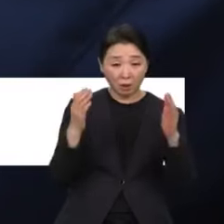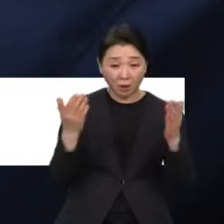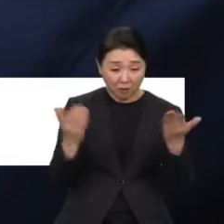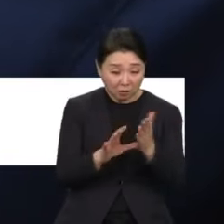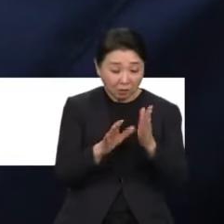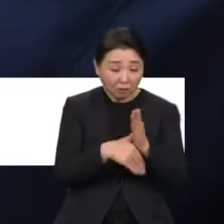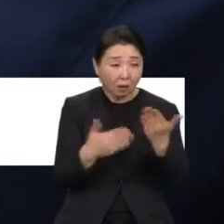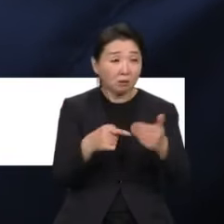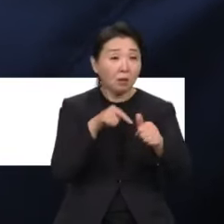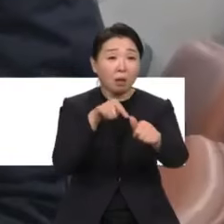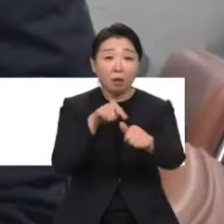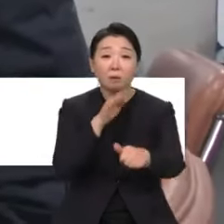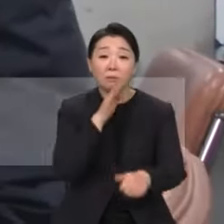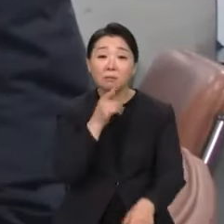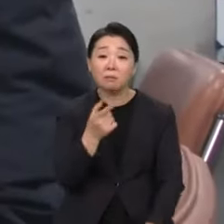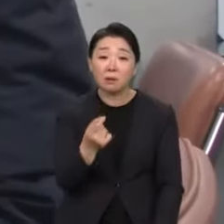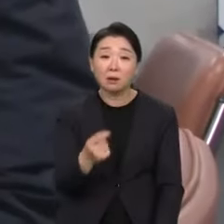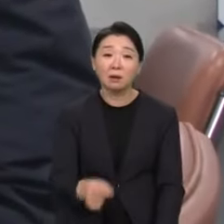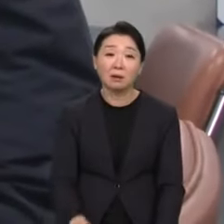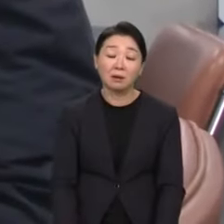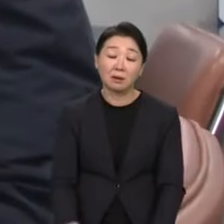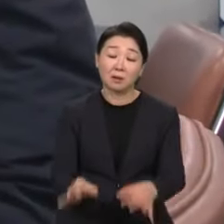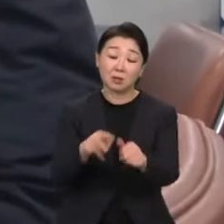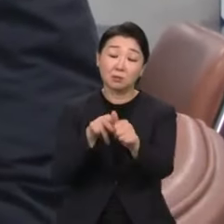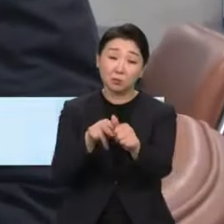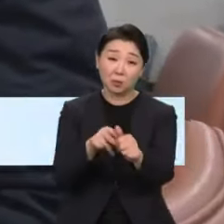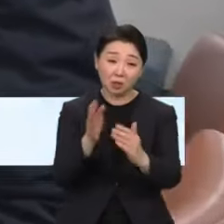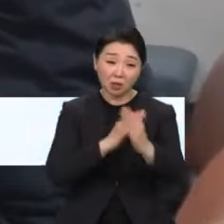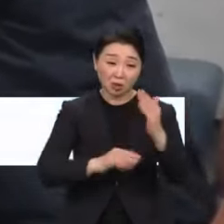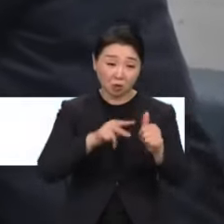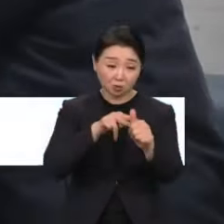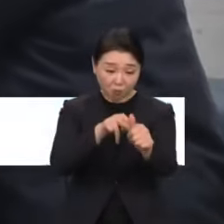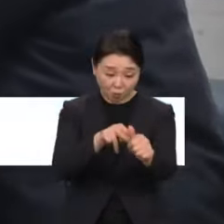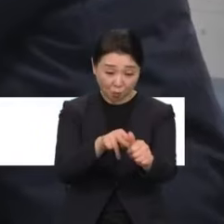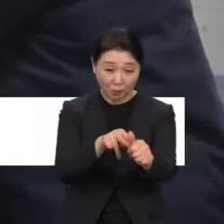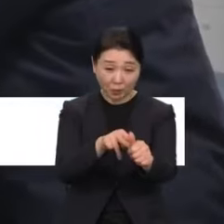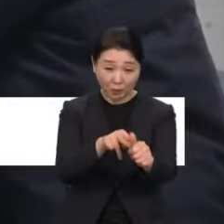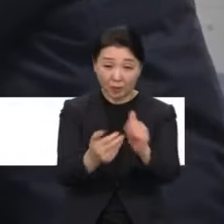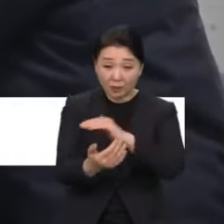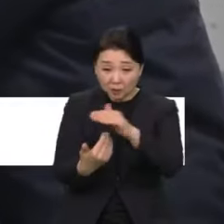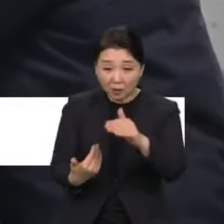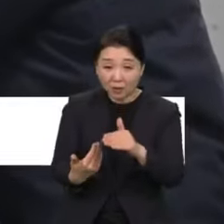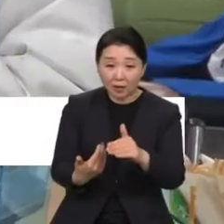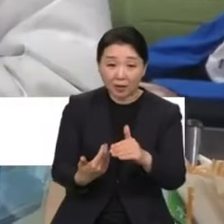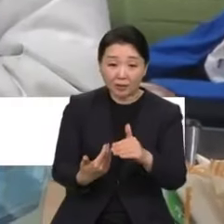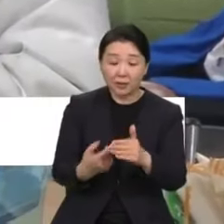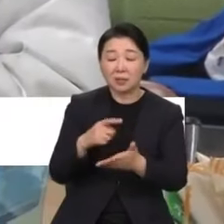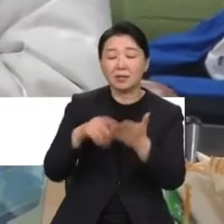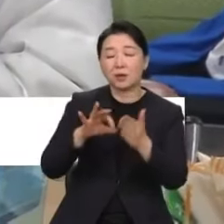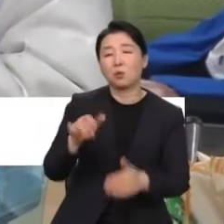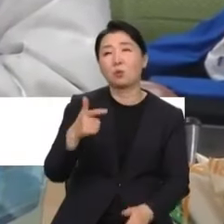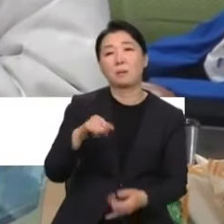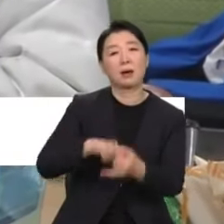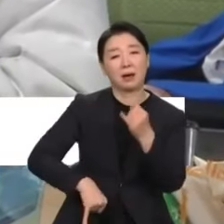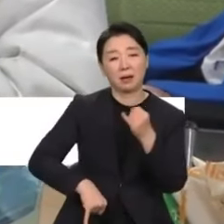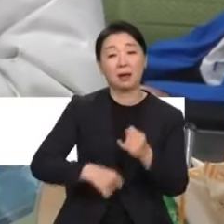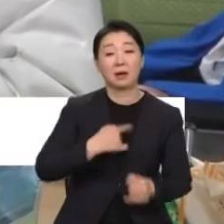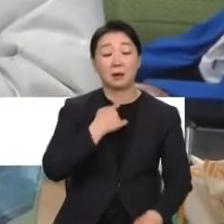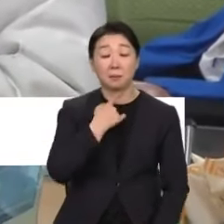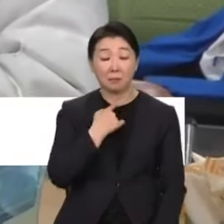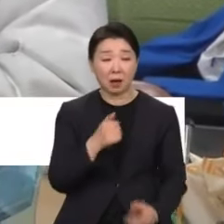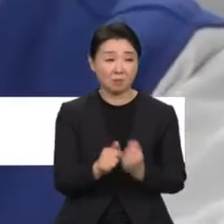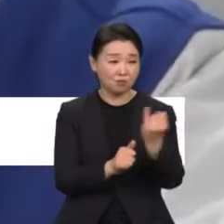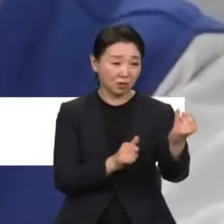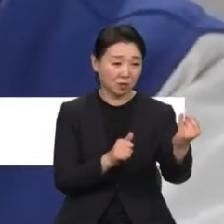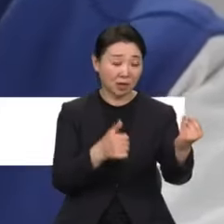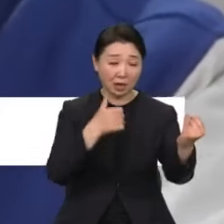근무 시키는 네. 것만 맞죠. 김 후보는 정식 후보 등록 시점까지 세금 약 500만 원을 체납하기도 했습니다. 부인이